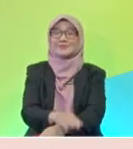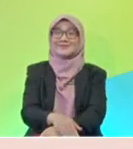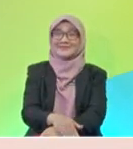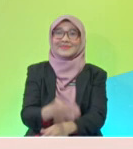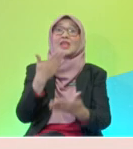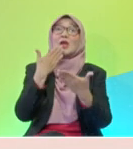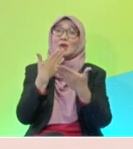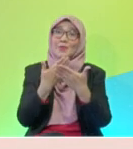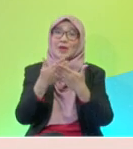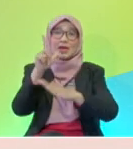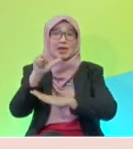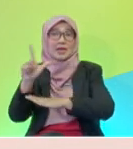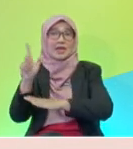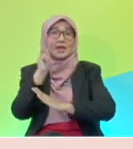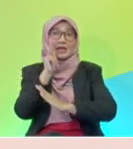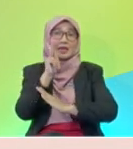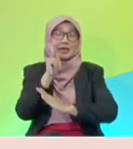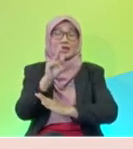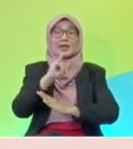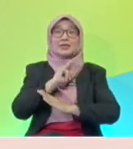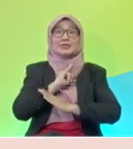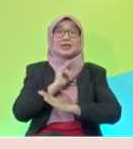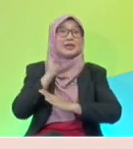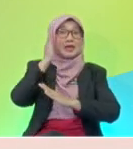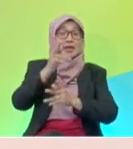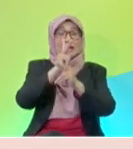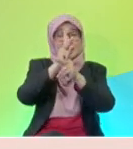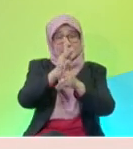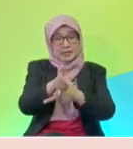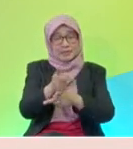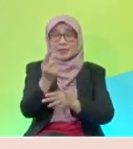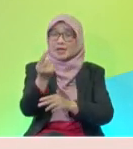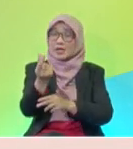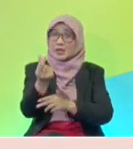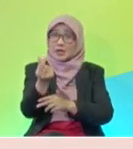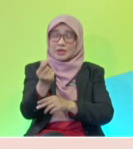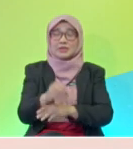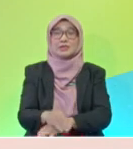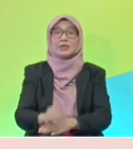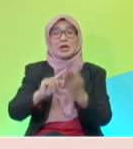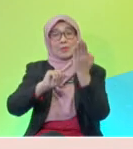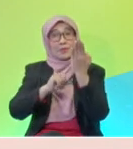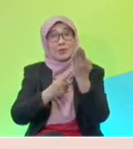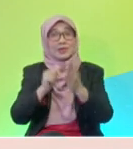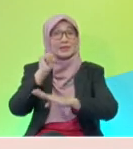Baiklah kakak saya akan menyimpan Baki Wang belanj bermula